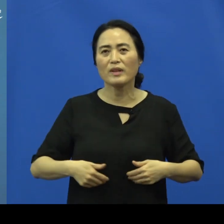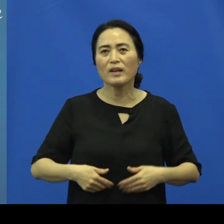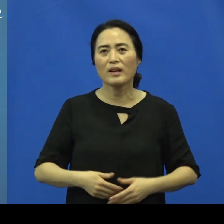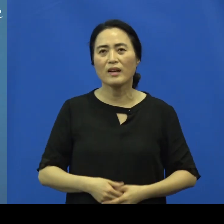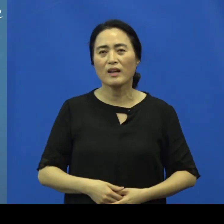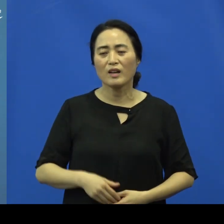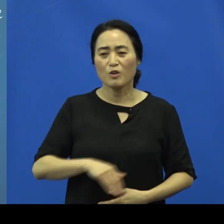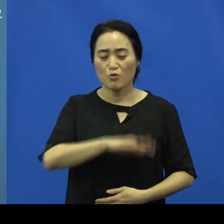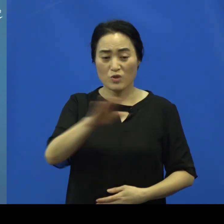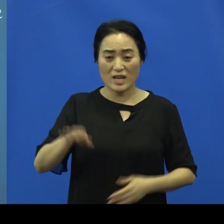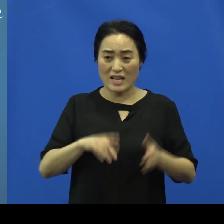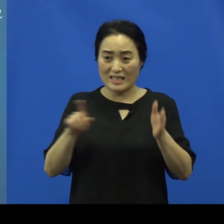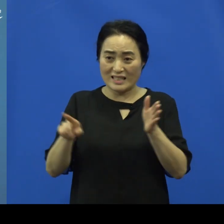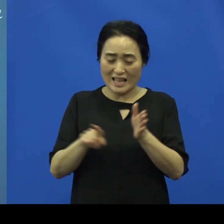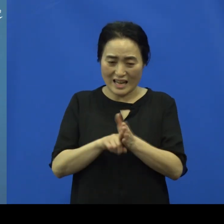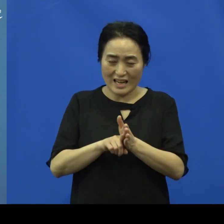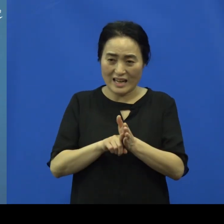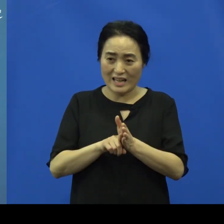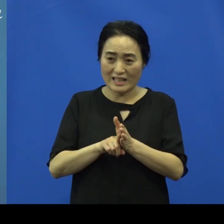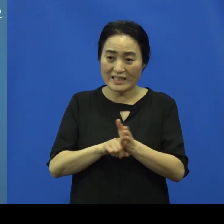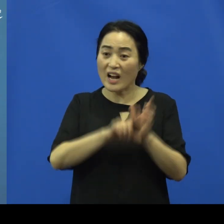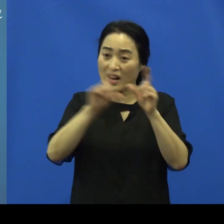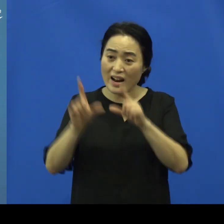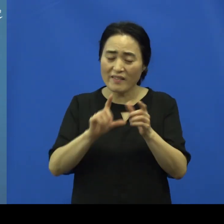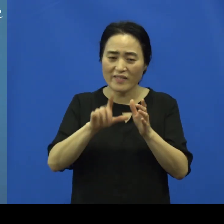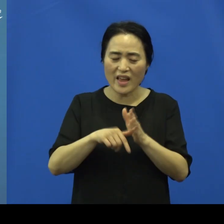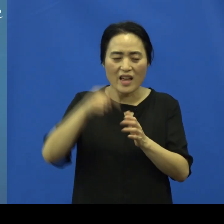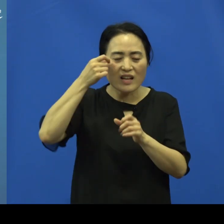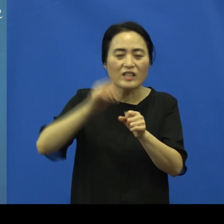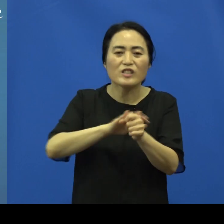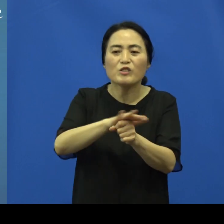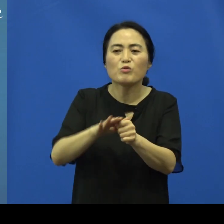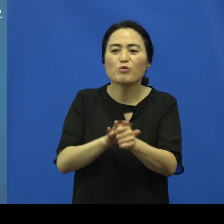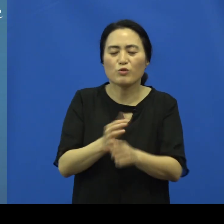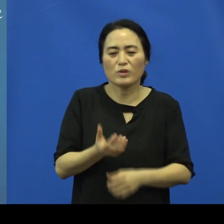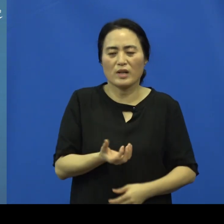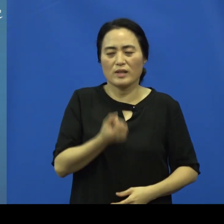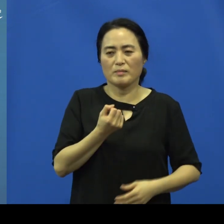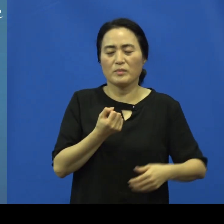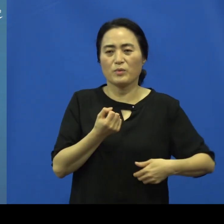우리의 신앙의 중심부에 긍휼이 있어야 돼요. 우리는 그 긍휼을 배워야 돼요.